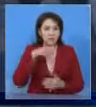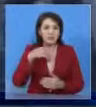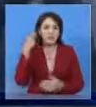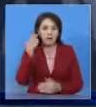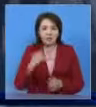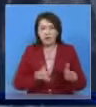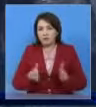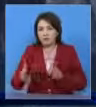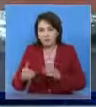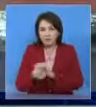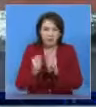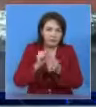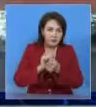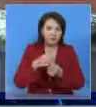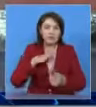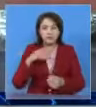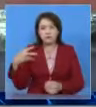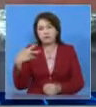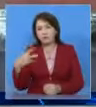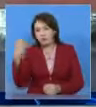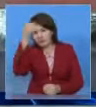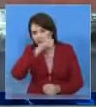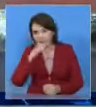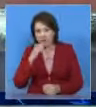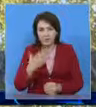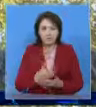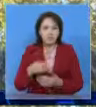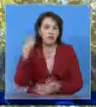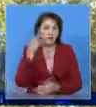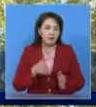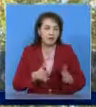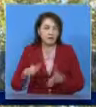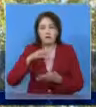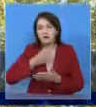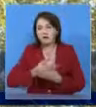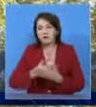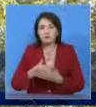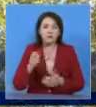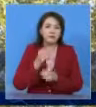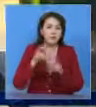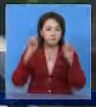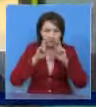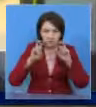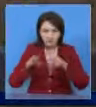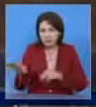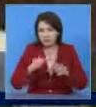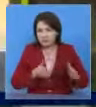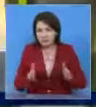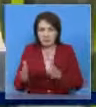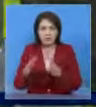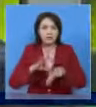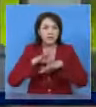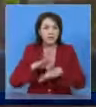качестве асфальтобетонного покрытия, то с 2020 года Центр качества дорожных активов ведет активную проверку всех дорог, то есть